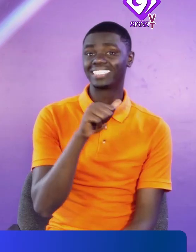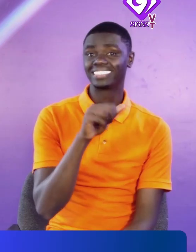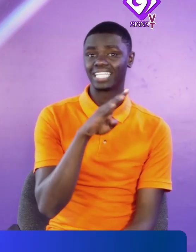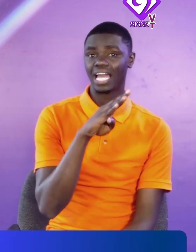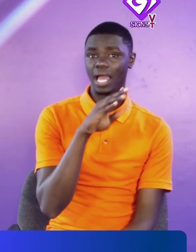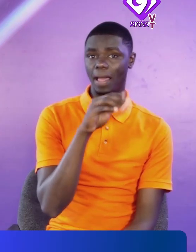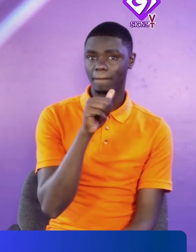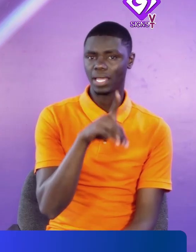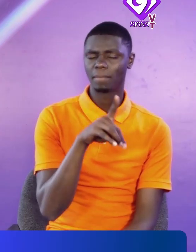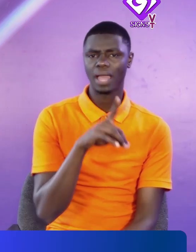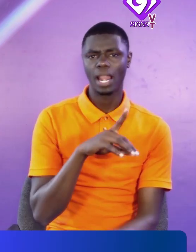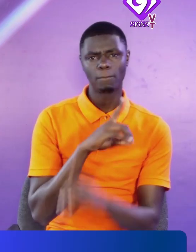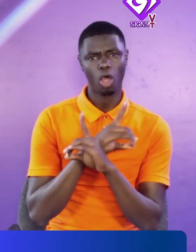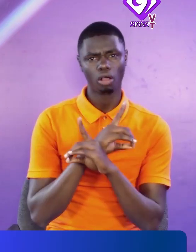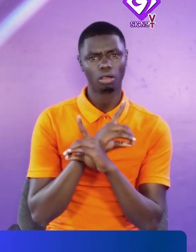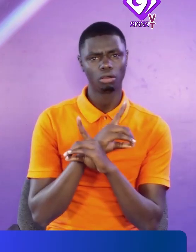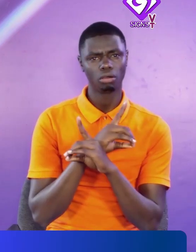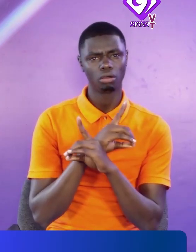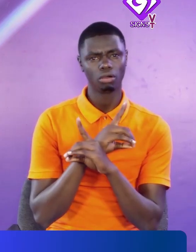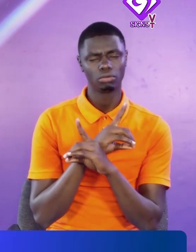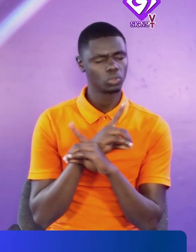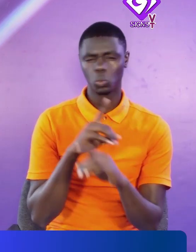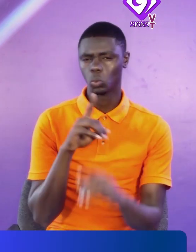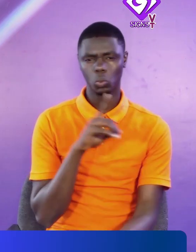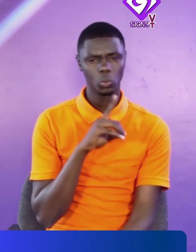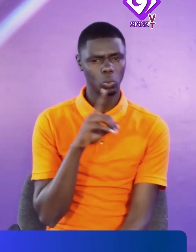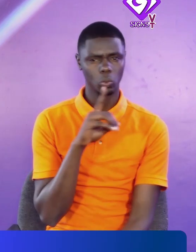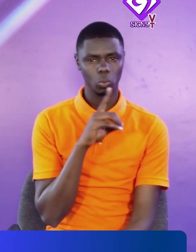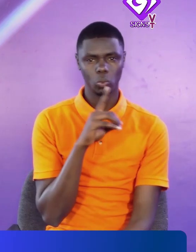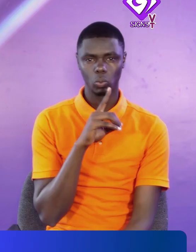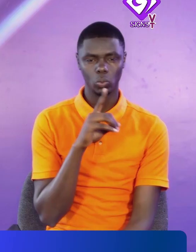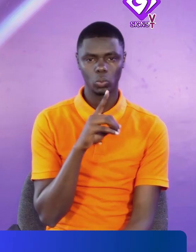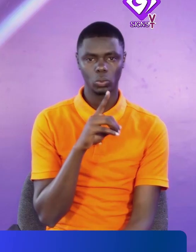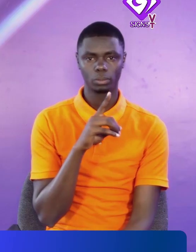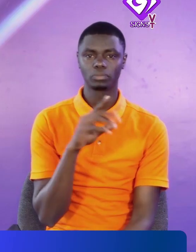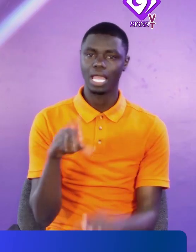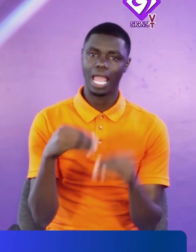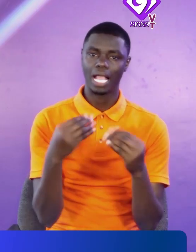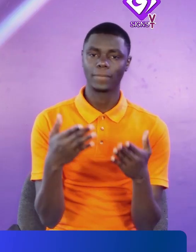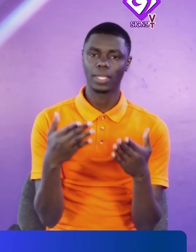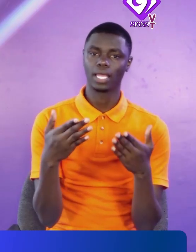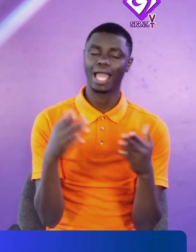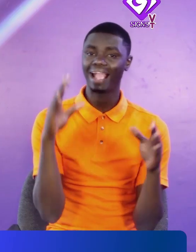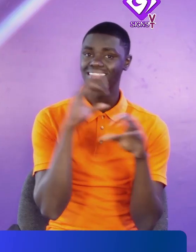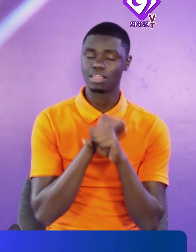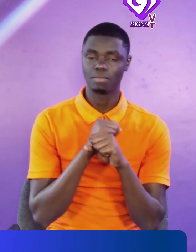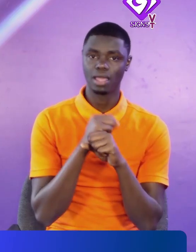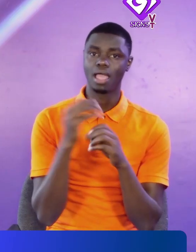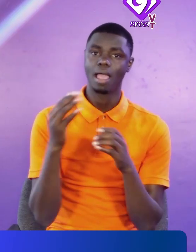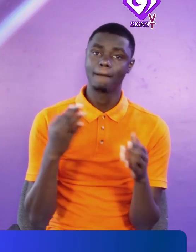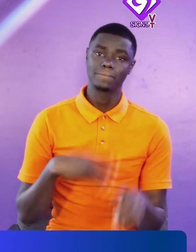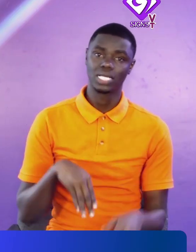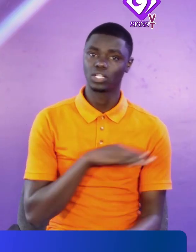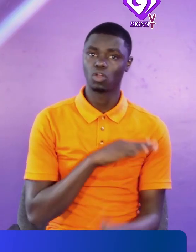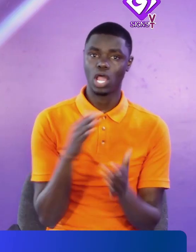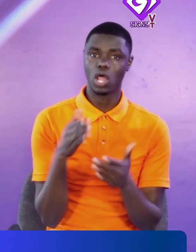alipiga hapo, block nyingine akishua sana, akanyima Barcelona chance. Ilikuwa yani Barcelona tu nilikuwa na expect